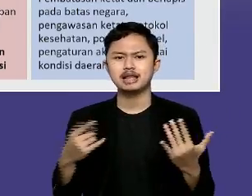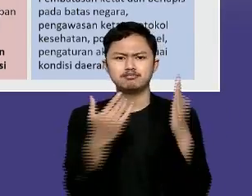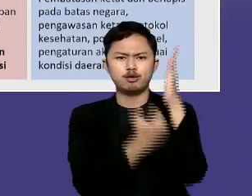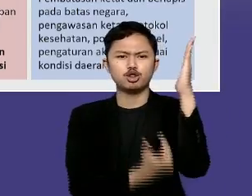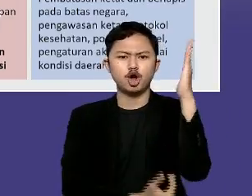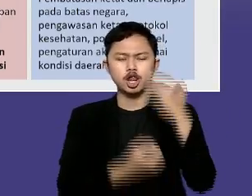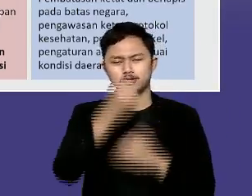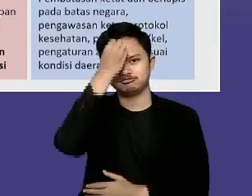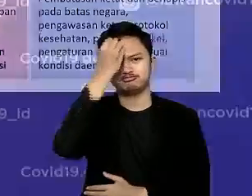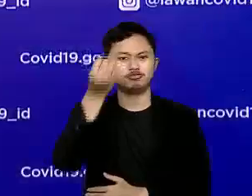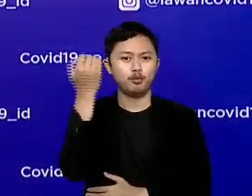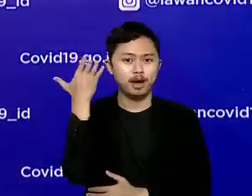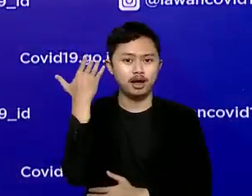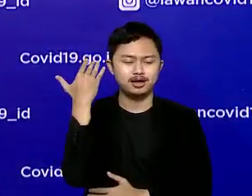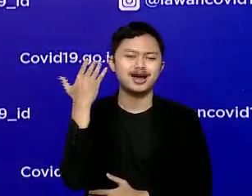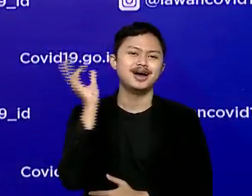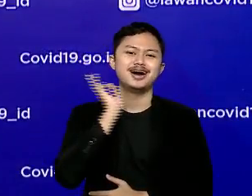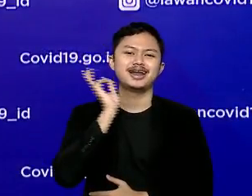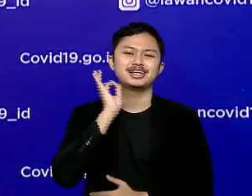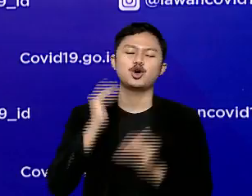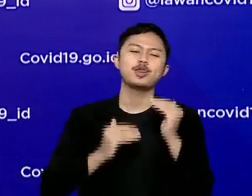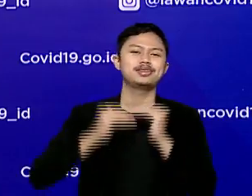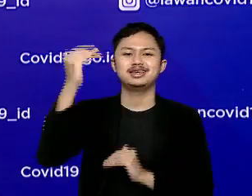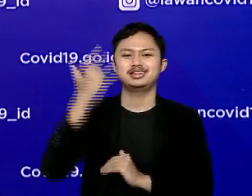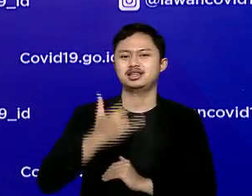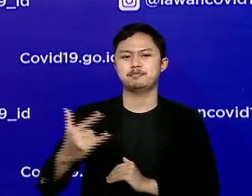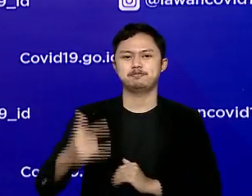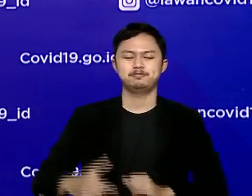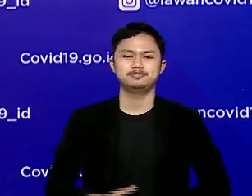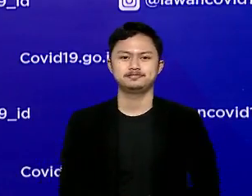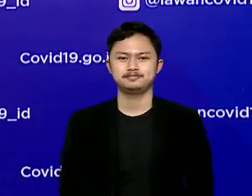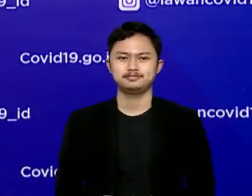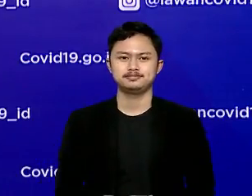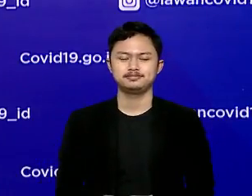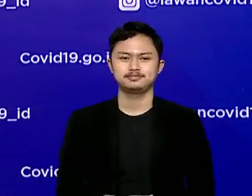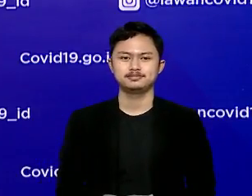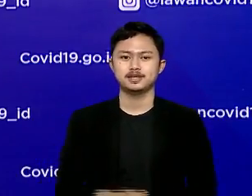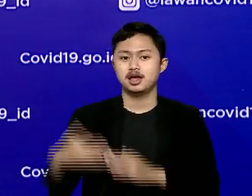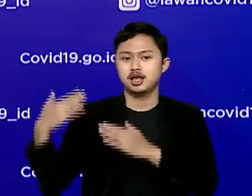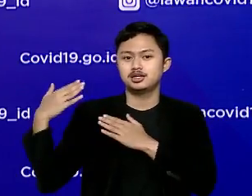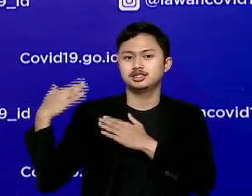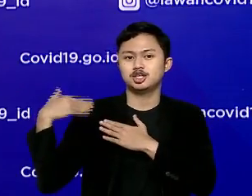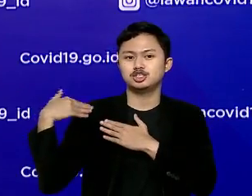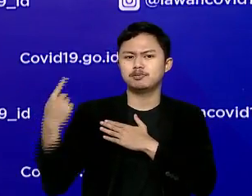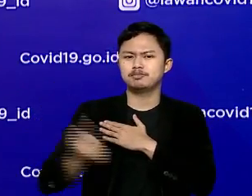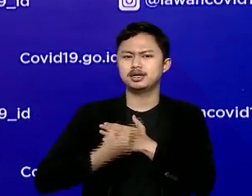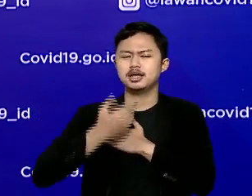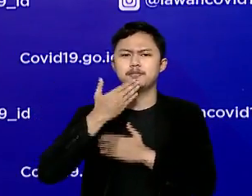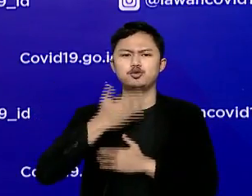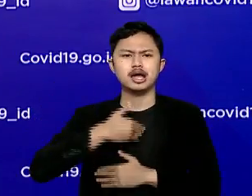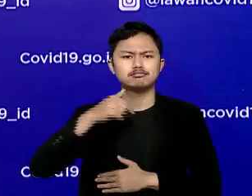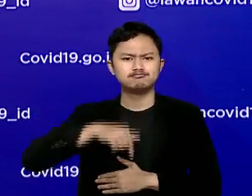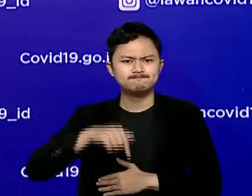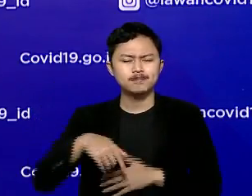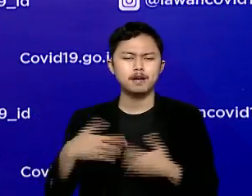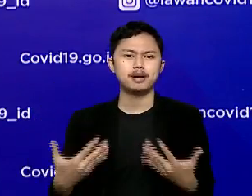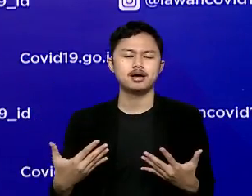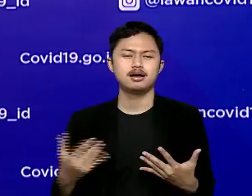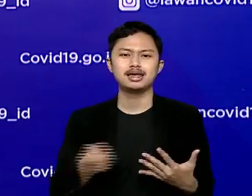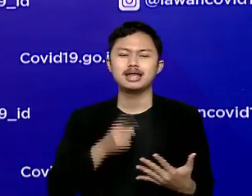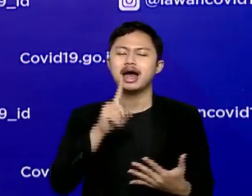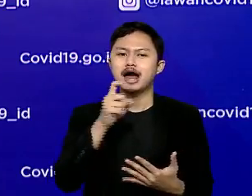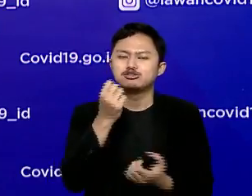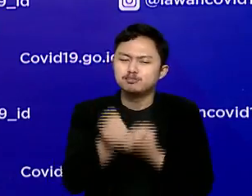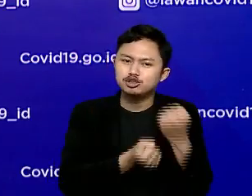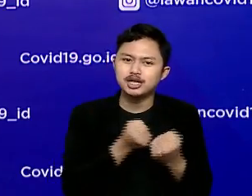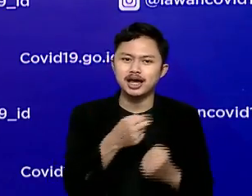tentu saja potensi penularan akan tetap meningkat. Tugas besar yang kita miliki adalah untuk menjaga agar